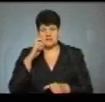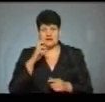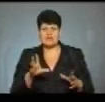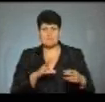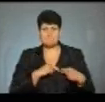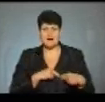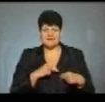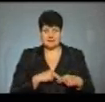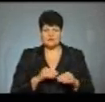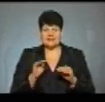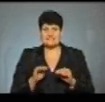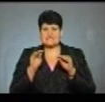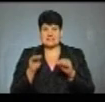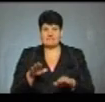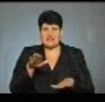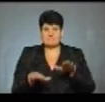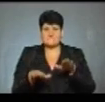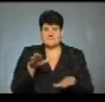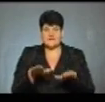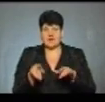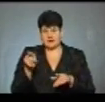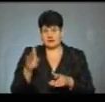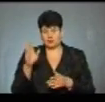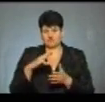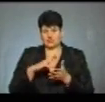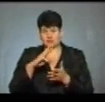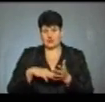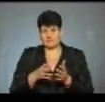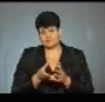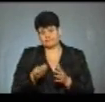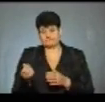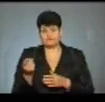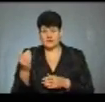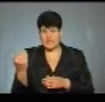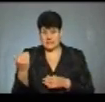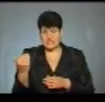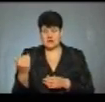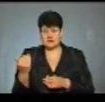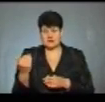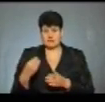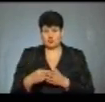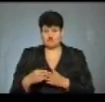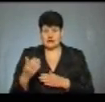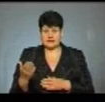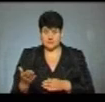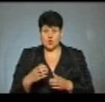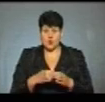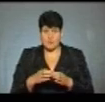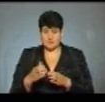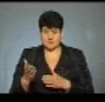партнерство ставити оці ваги, і їм будуть йти штрафи на їхній в бюджет